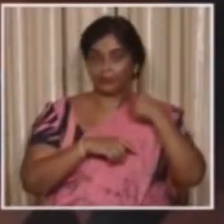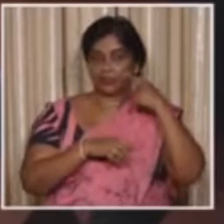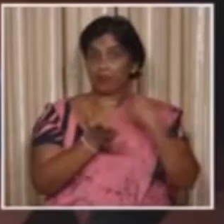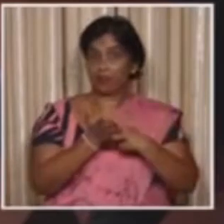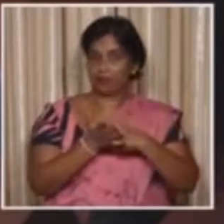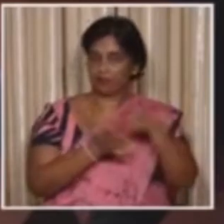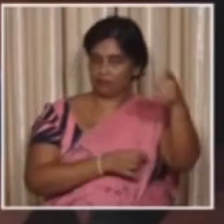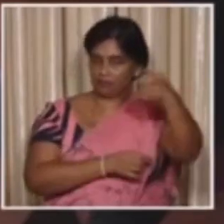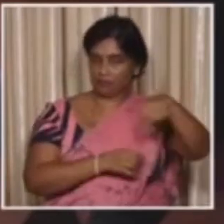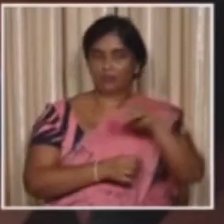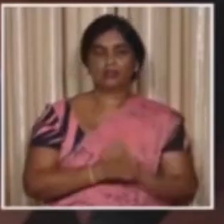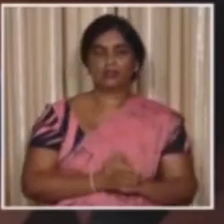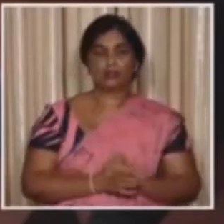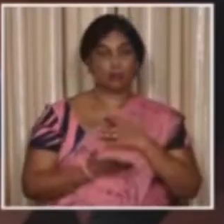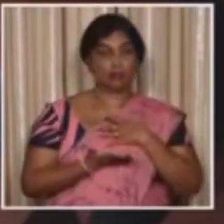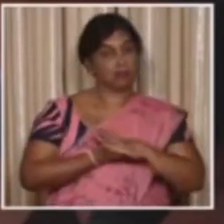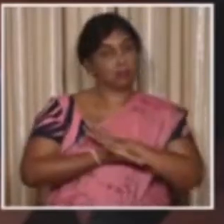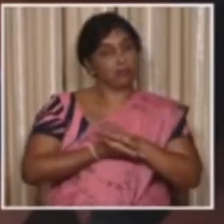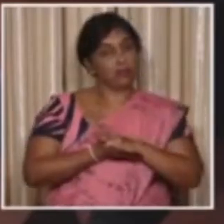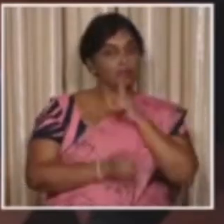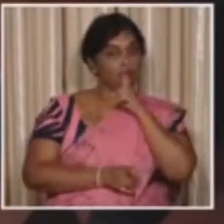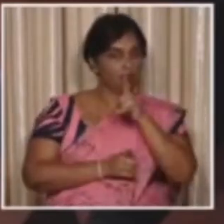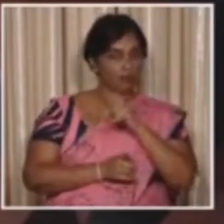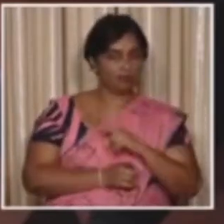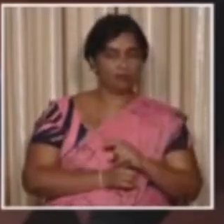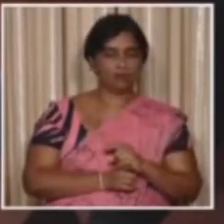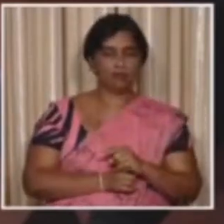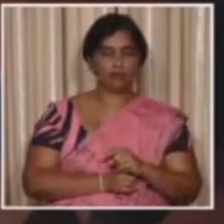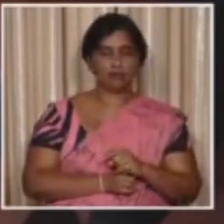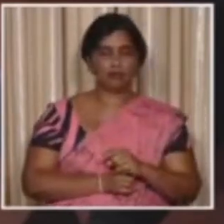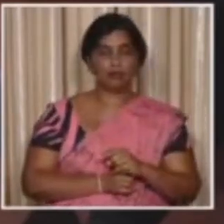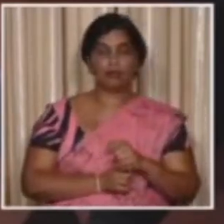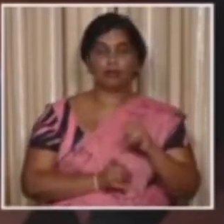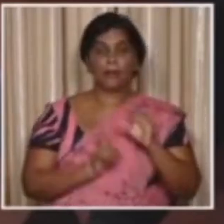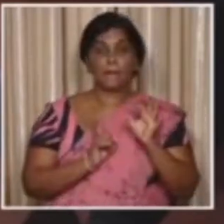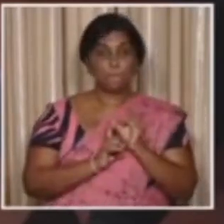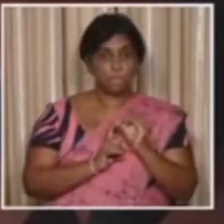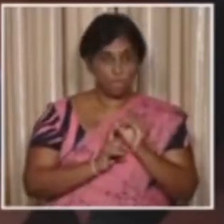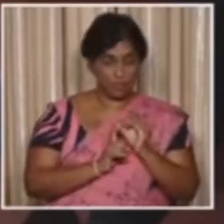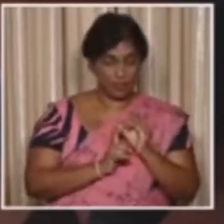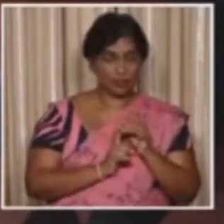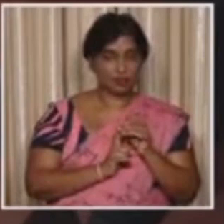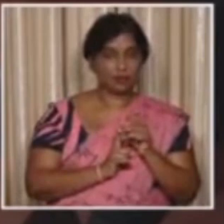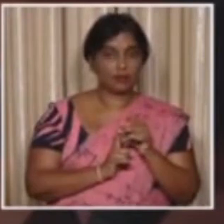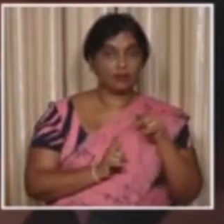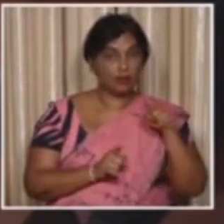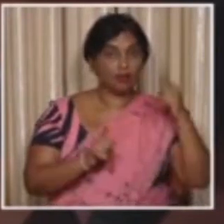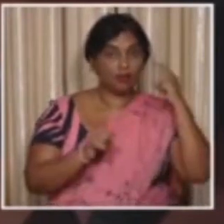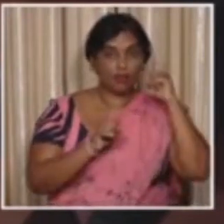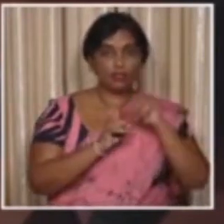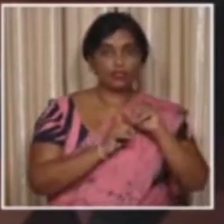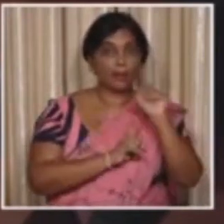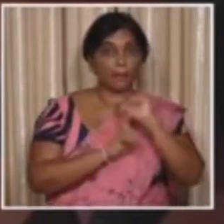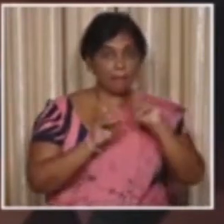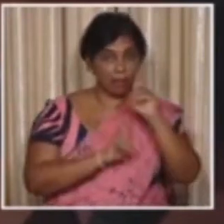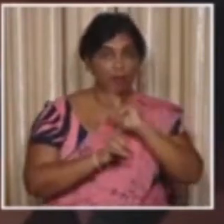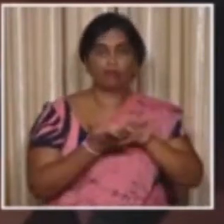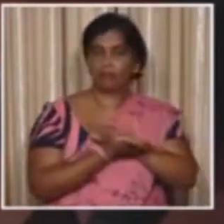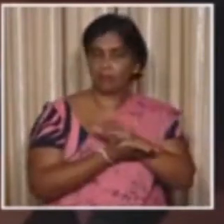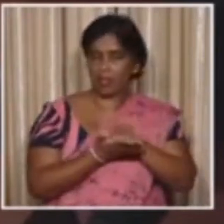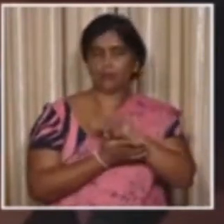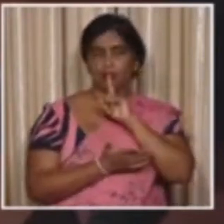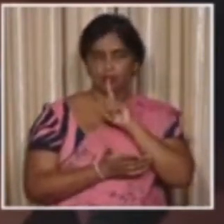රණතුංගලාට මේ සුද්ධවන්ත හැටියට කතා කරන්නේ නිසා ප්‍රසන්න රණතුංග මේ පිළිවෙල පාර්ලිමේන්තුව පැහැදිලිම කිරීමක් කරන්න